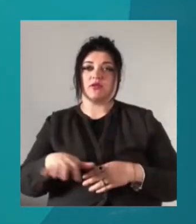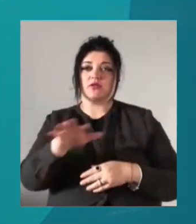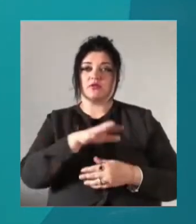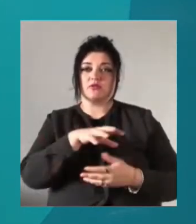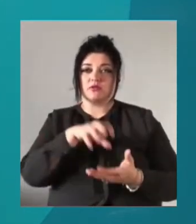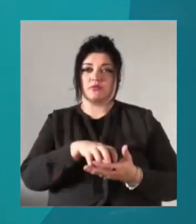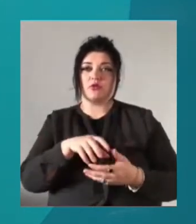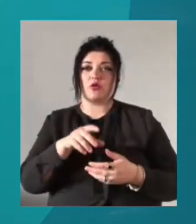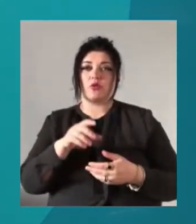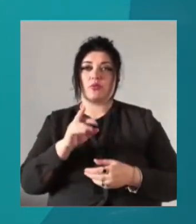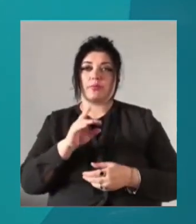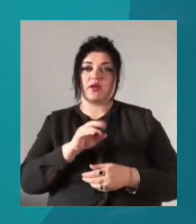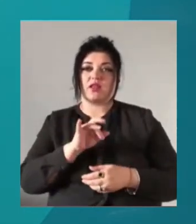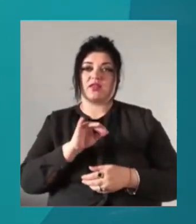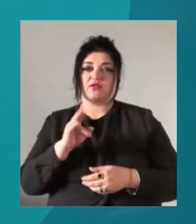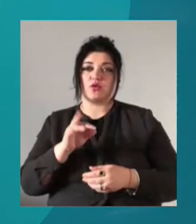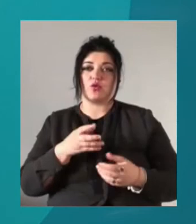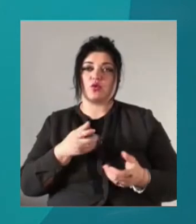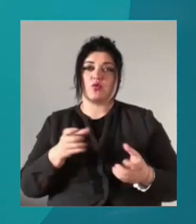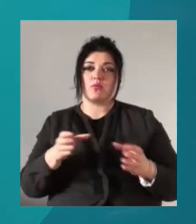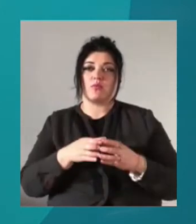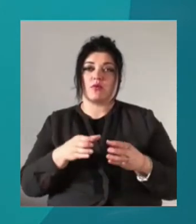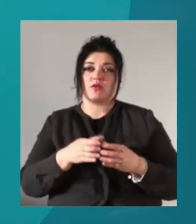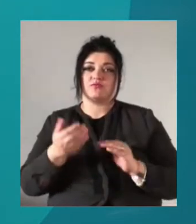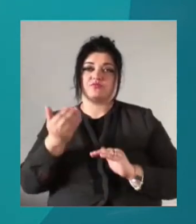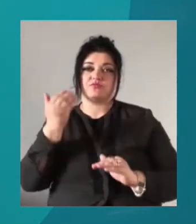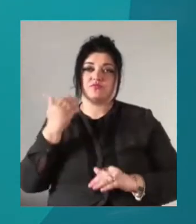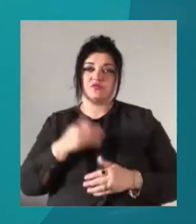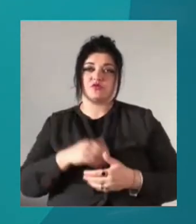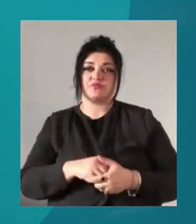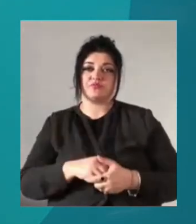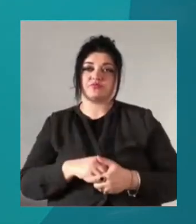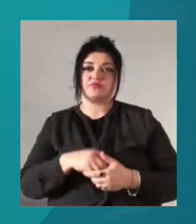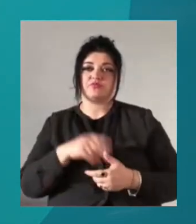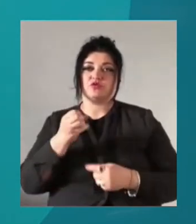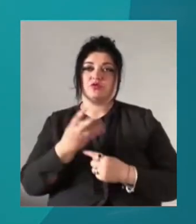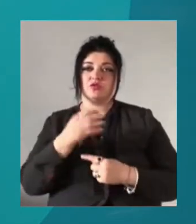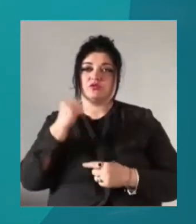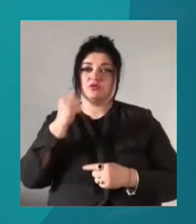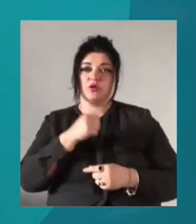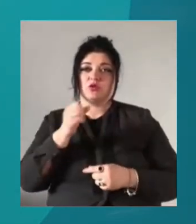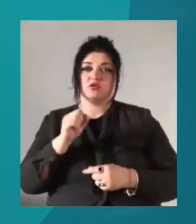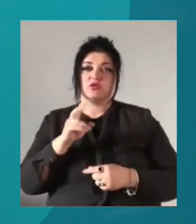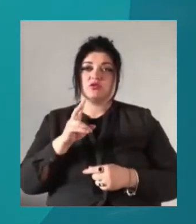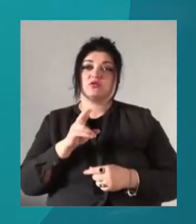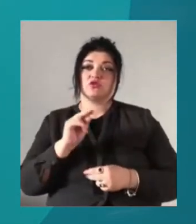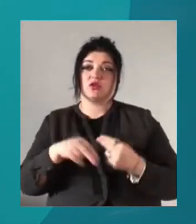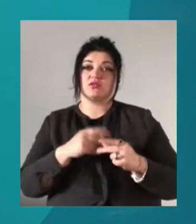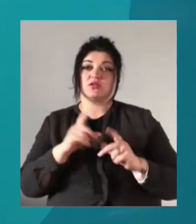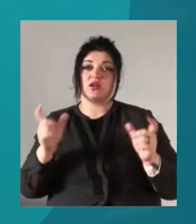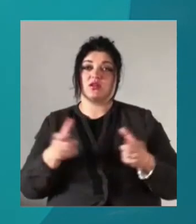командування «Південь». Його планували встановити раніше, в річницю початку АТО в 2014 році. Але через карантин дату